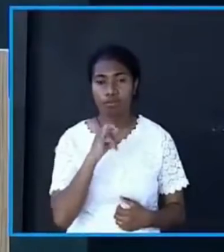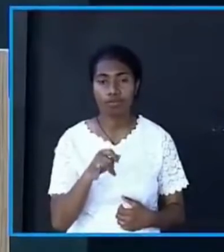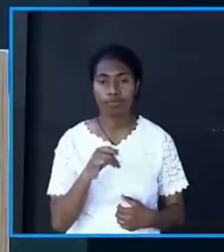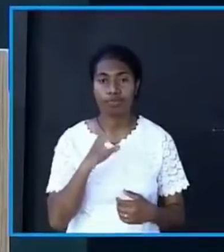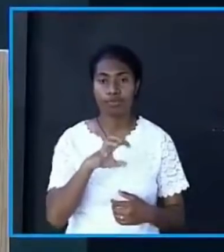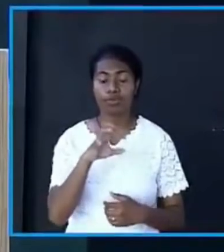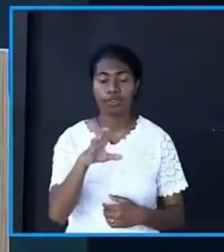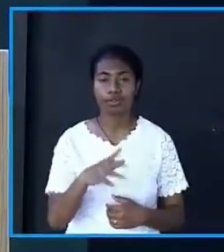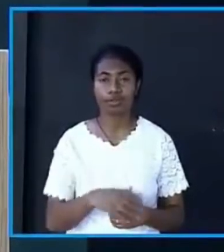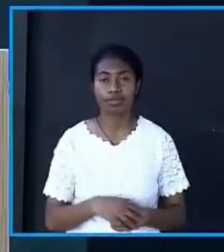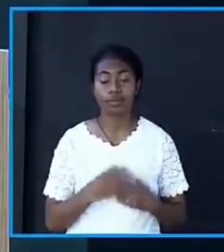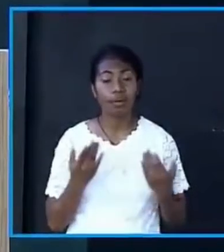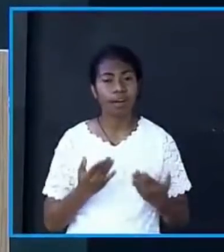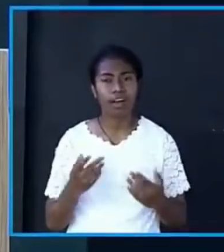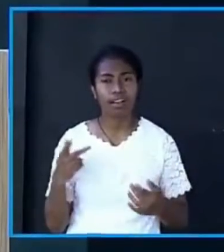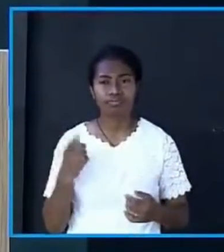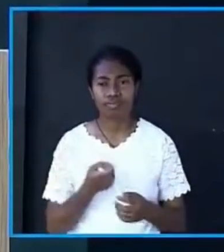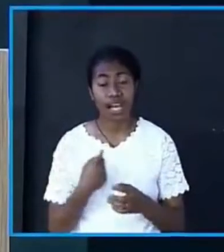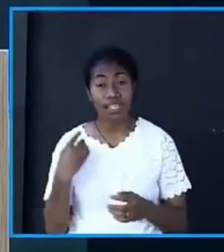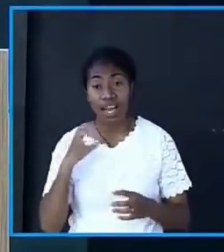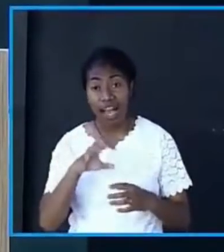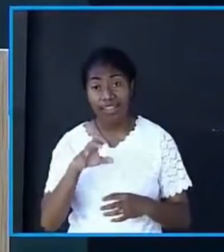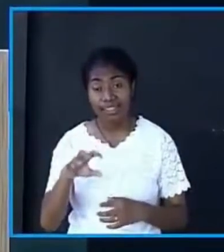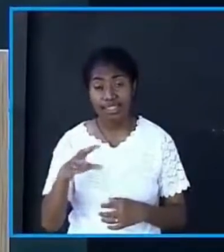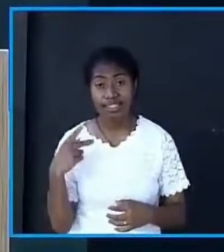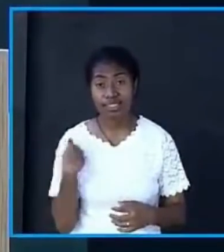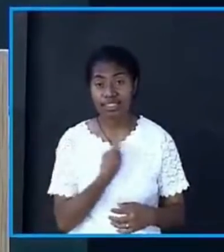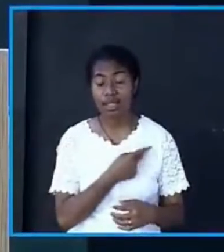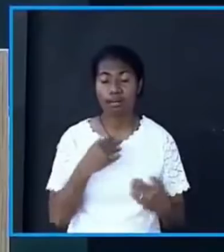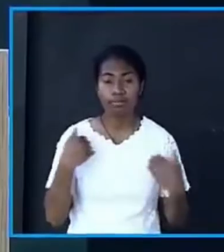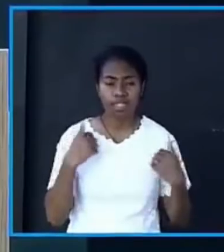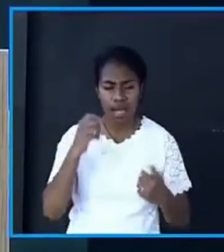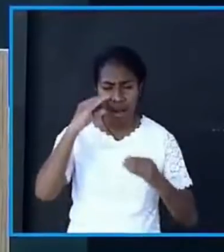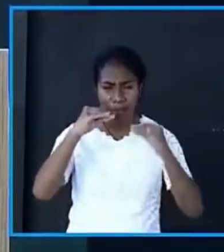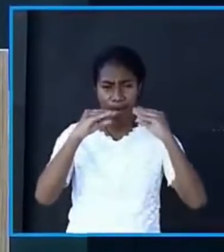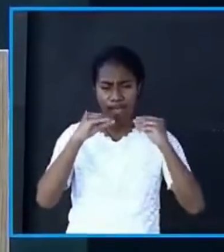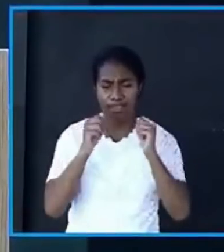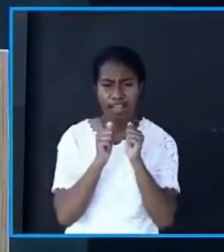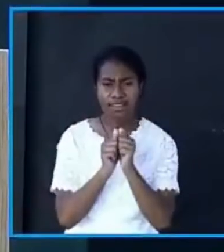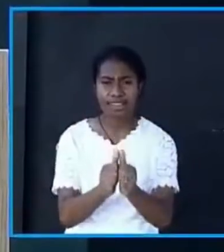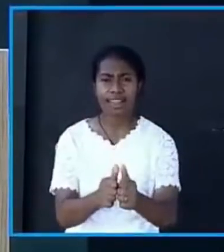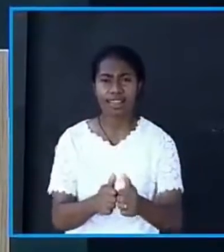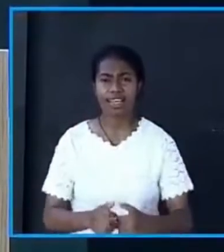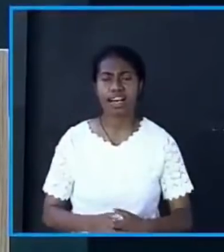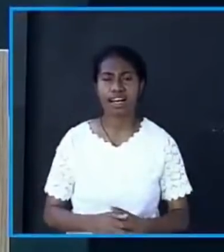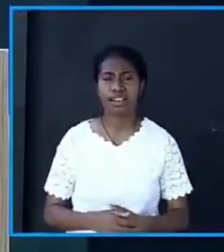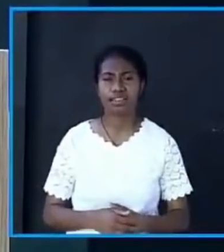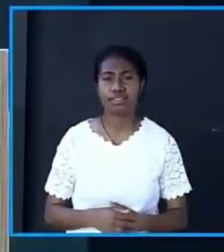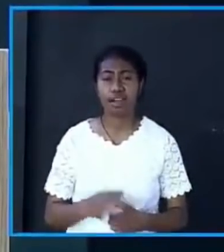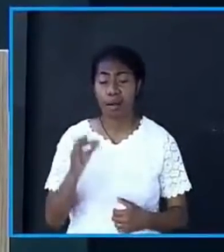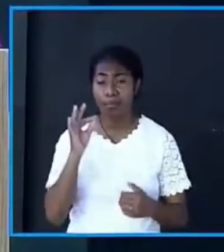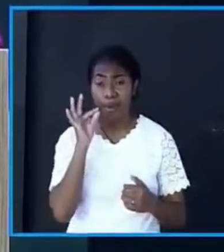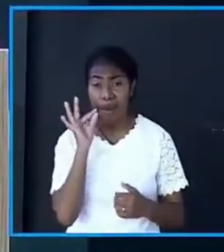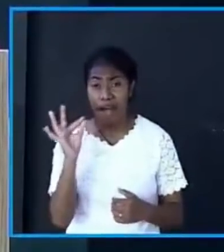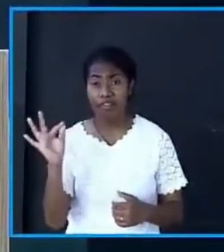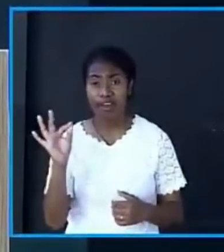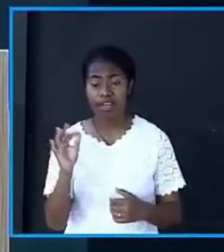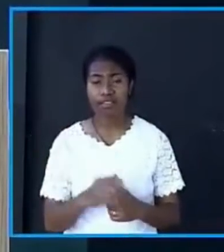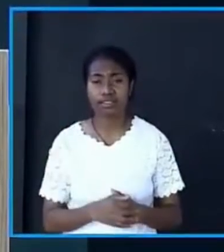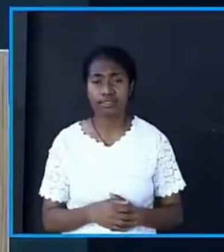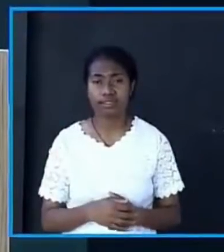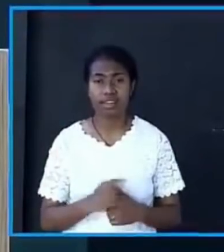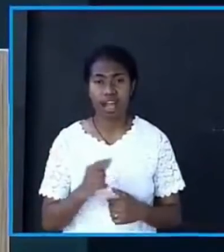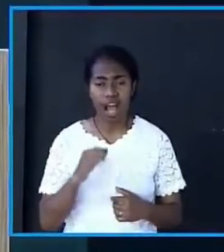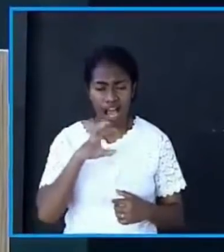maka dari anjing Kita bisa belajar kesetiaan kesetiaan memaafkan Hai atau